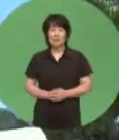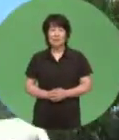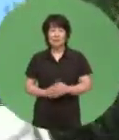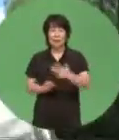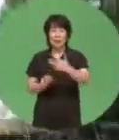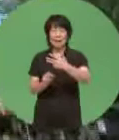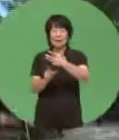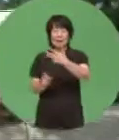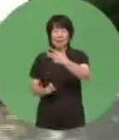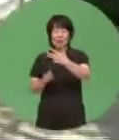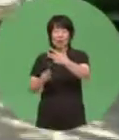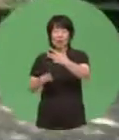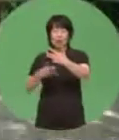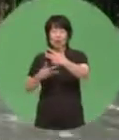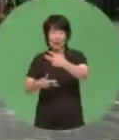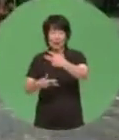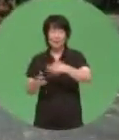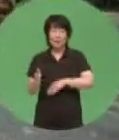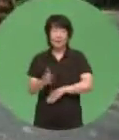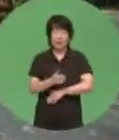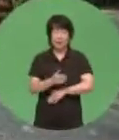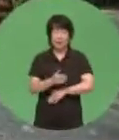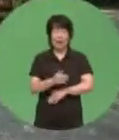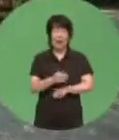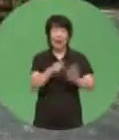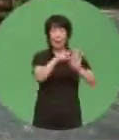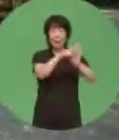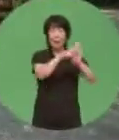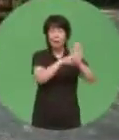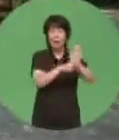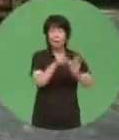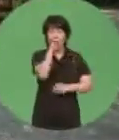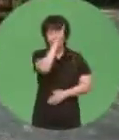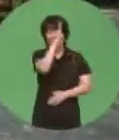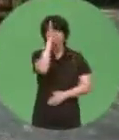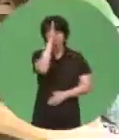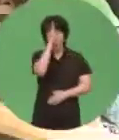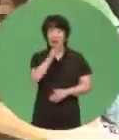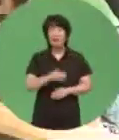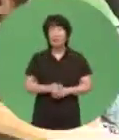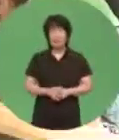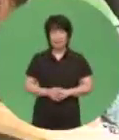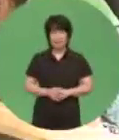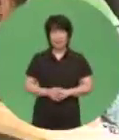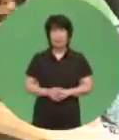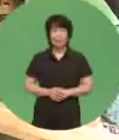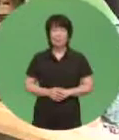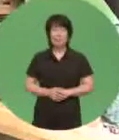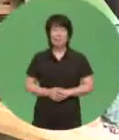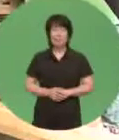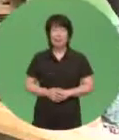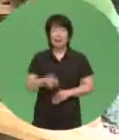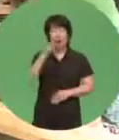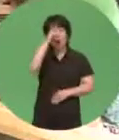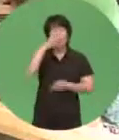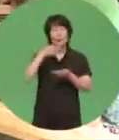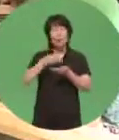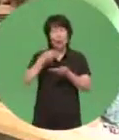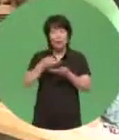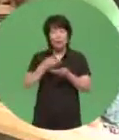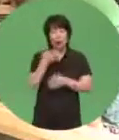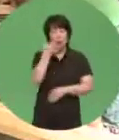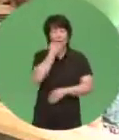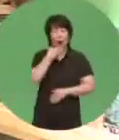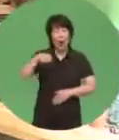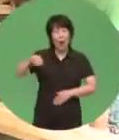翌17日から本格的なプログラムが開始されました。オリエンテーリングの後お昼ご飯